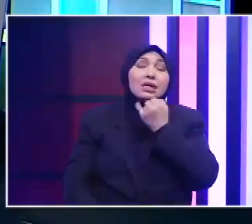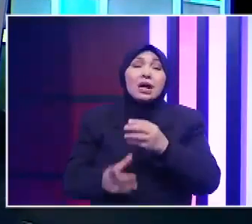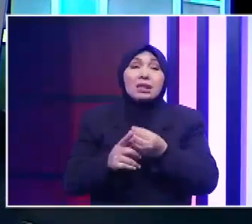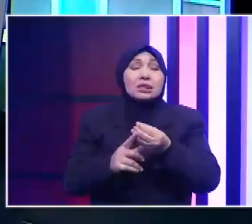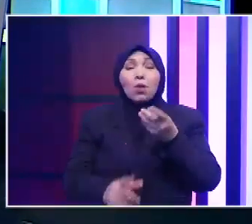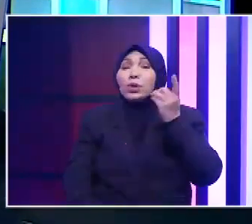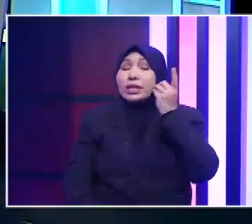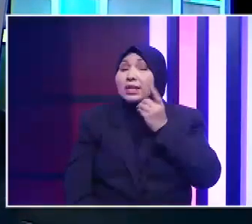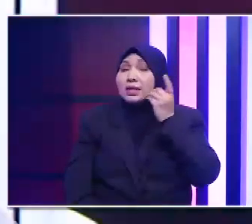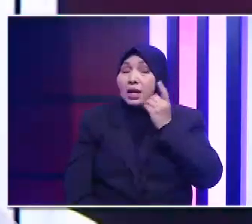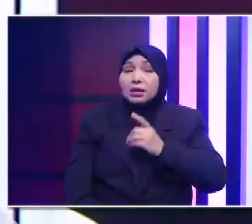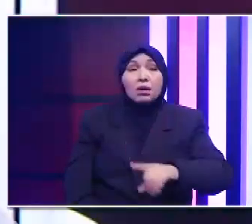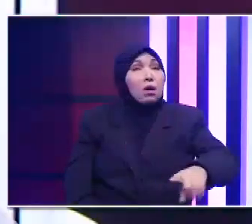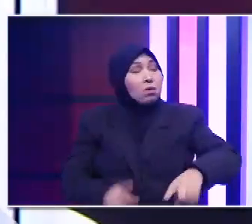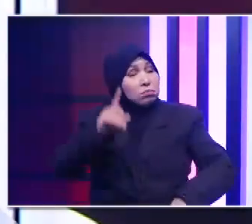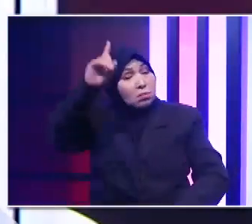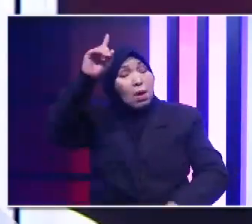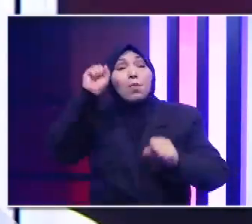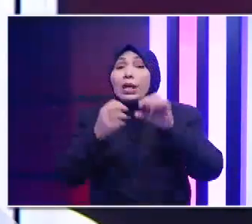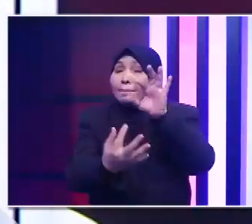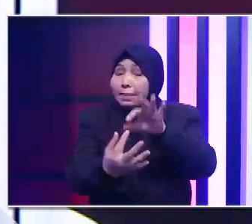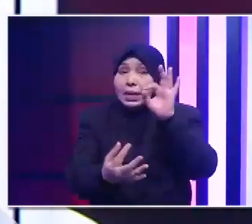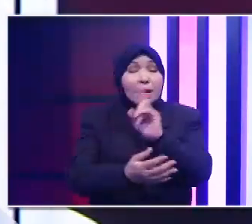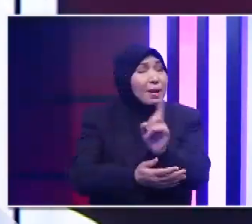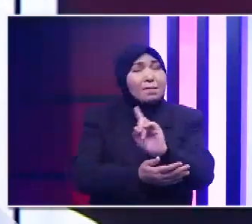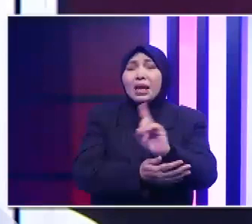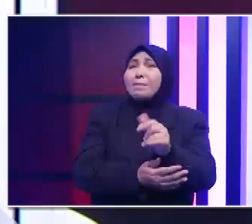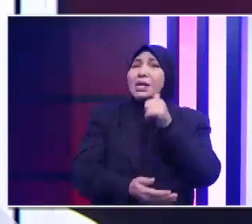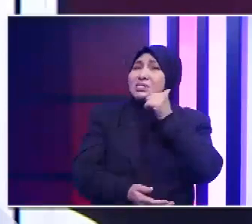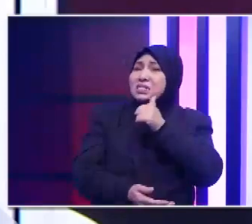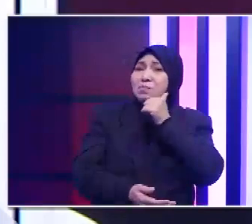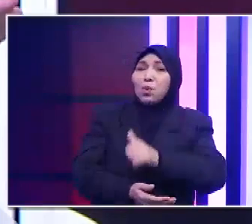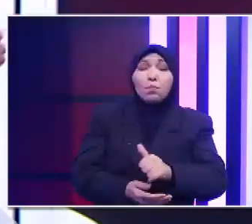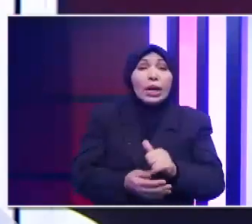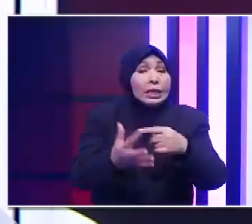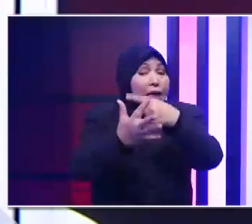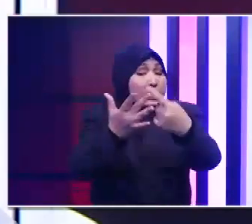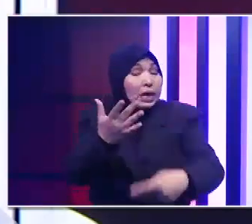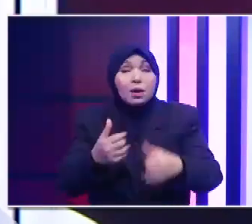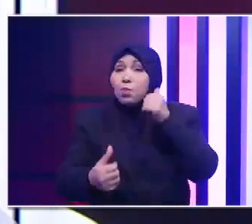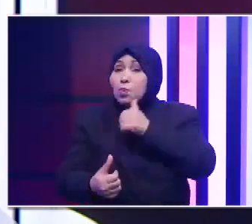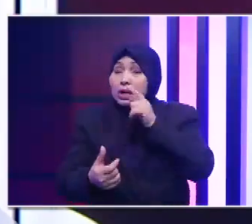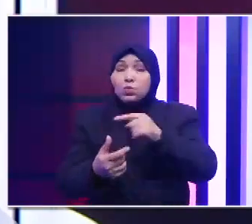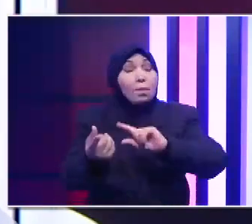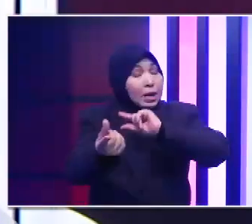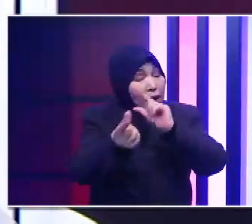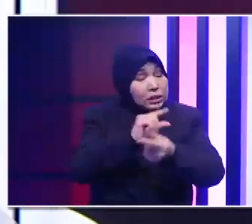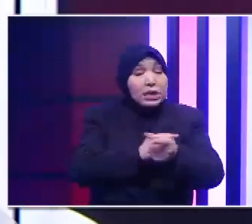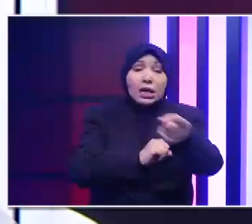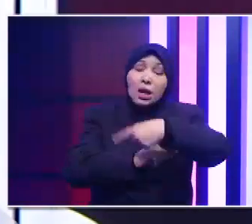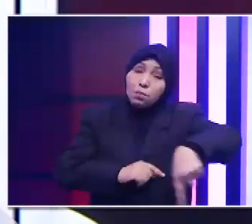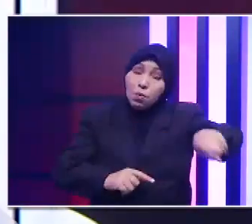Allah subhanahuwata'ala boleh memilih mana-mana perempuan ah dikalangan perempuan promo ini untuk menggantikan kamu wahai